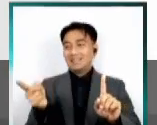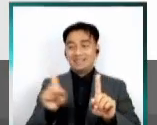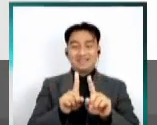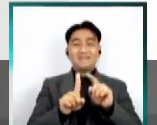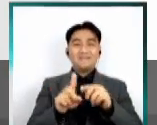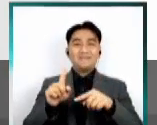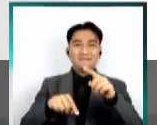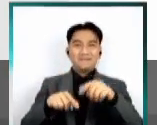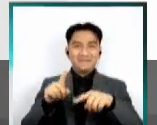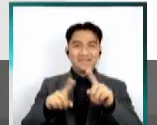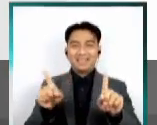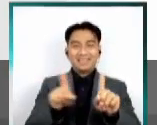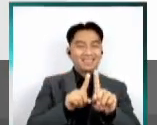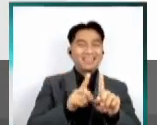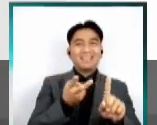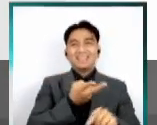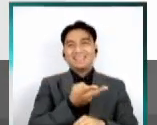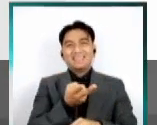Swing. Bakit? Pero